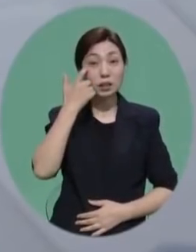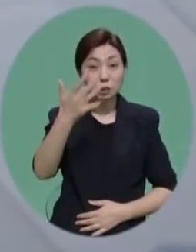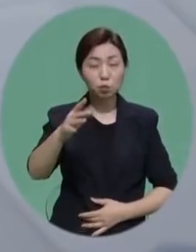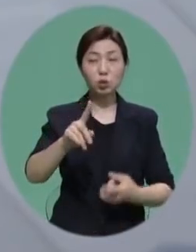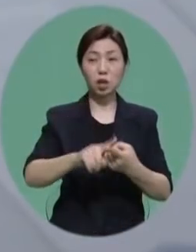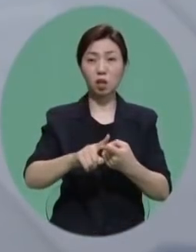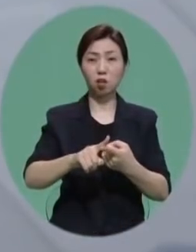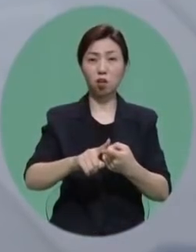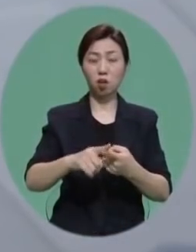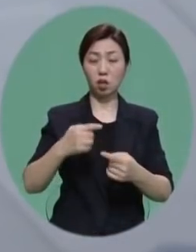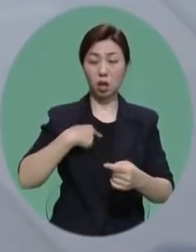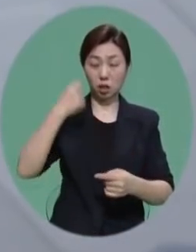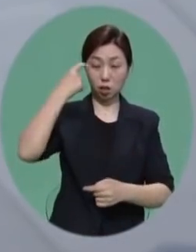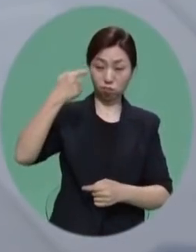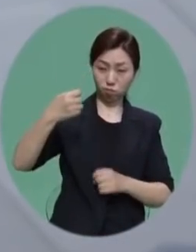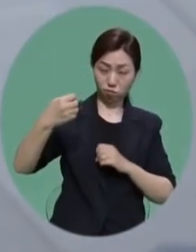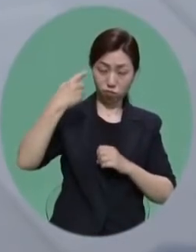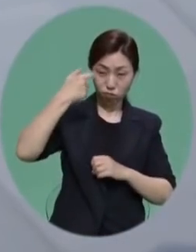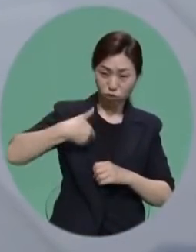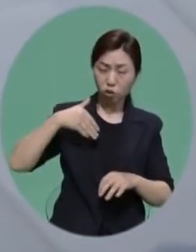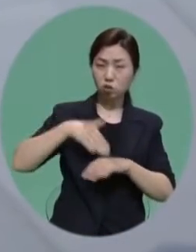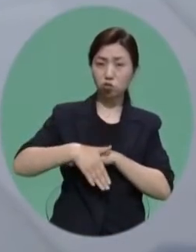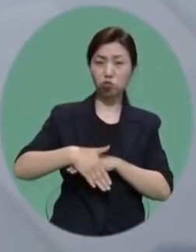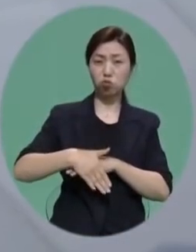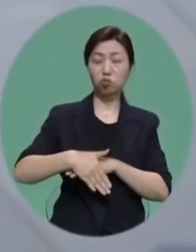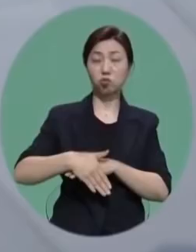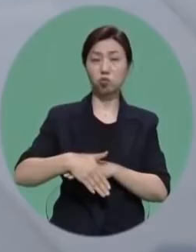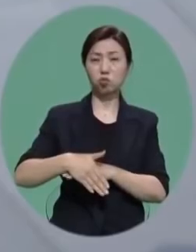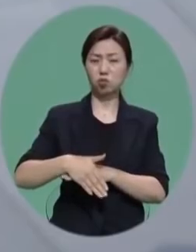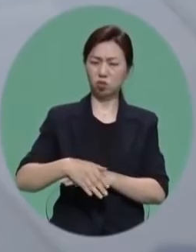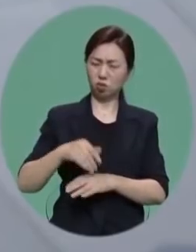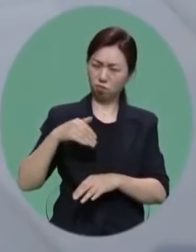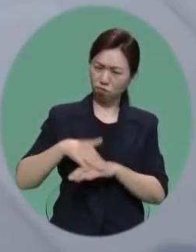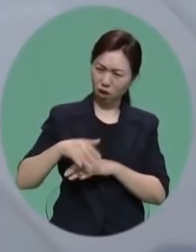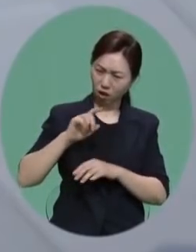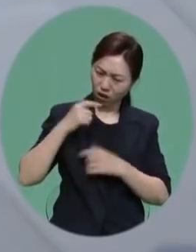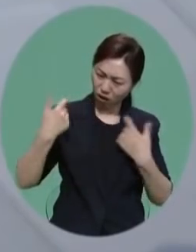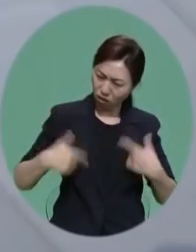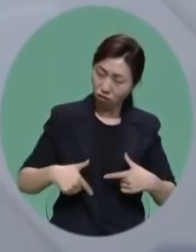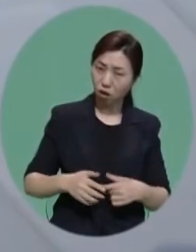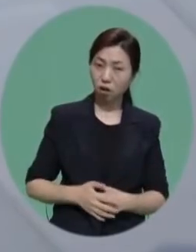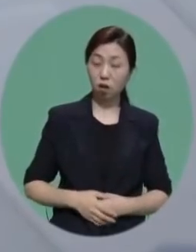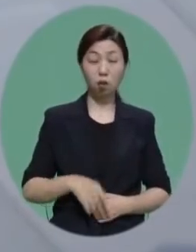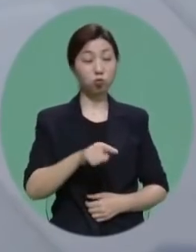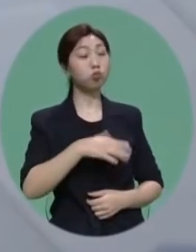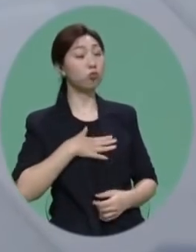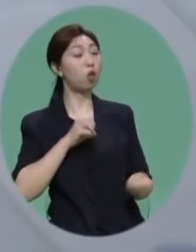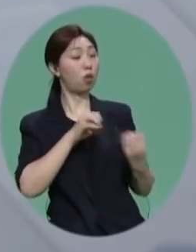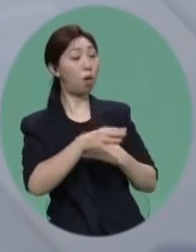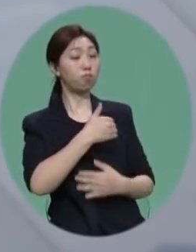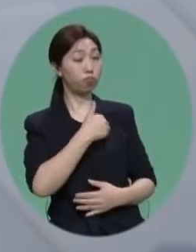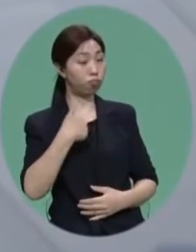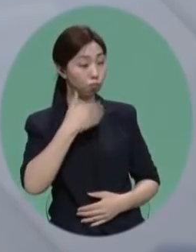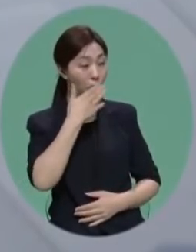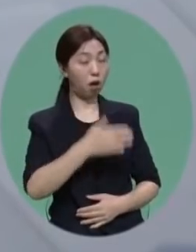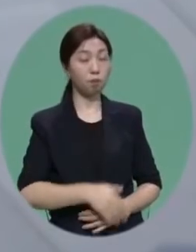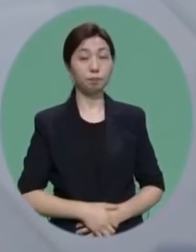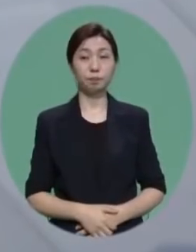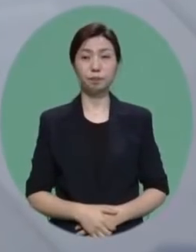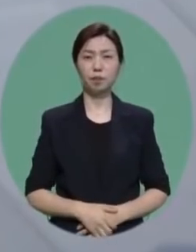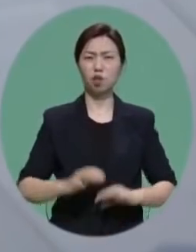저한테 다시 질문하는 방식으로 이렇게 맨날 넘어가십니까? 그것도 답이죠. 좀 이 국민들이 다 알고